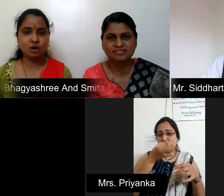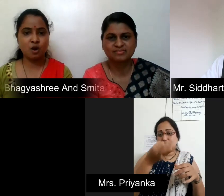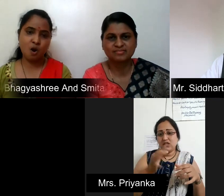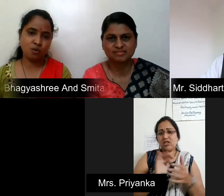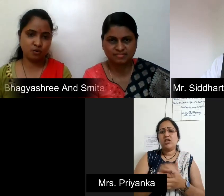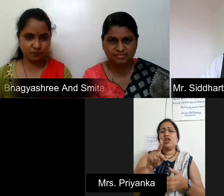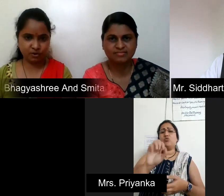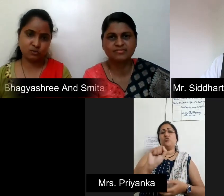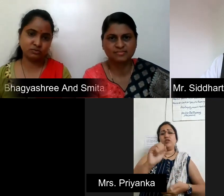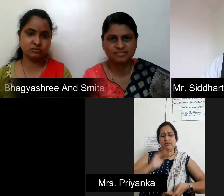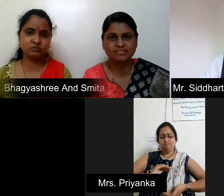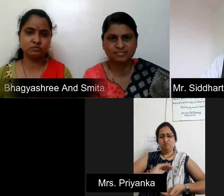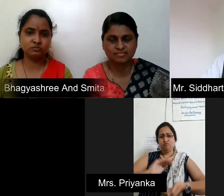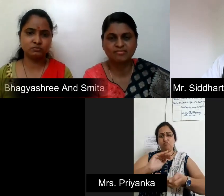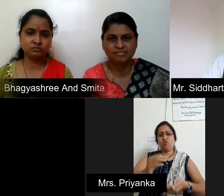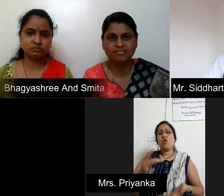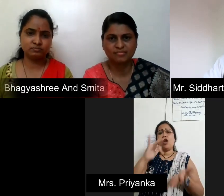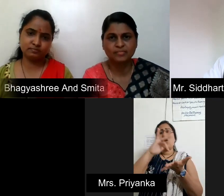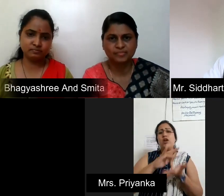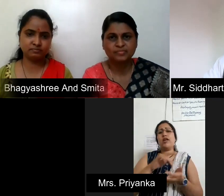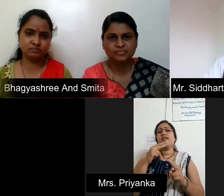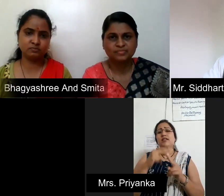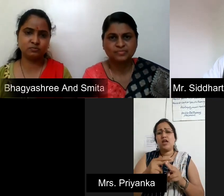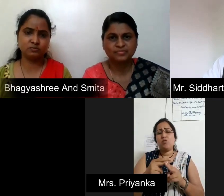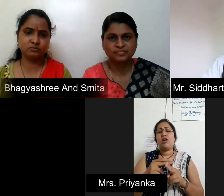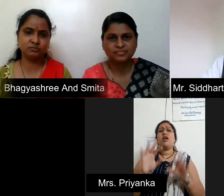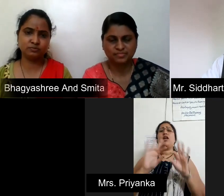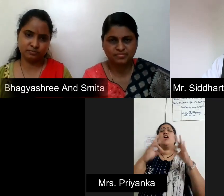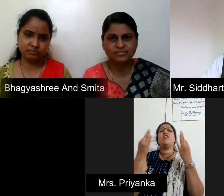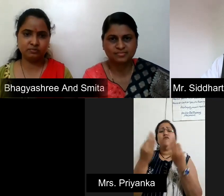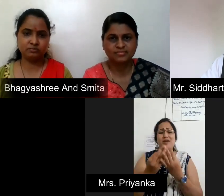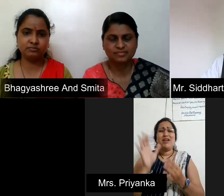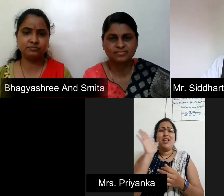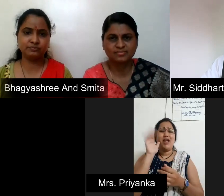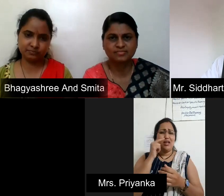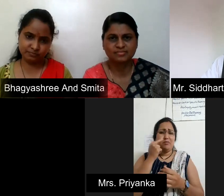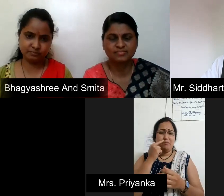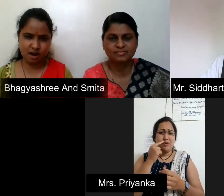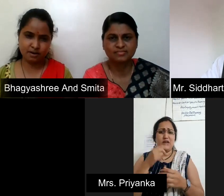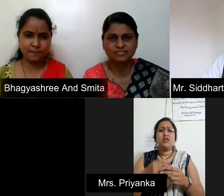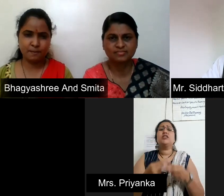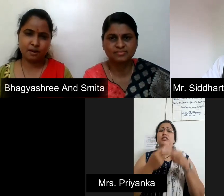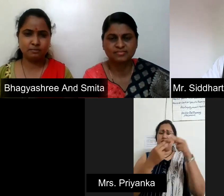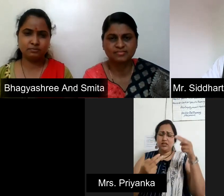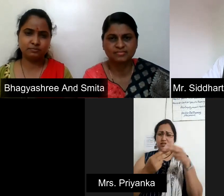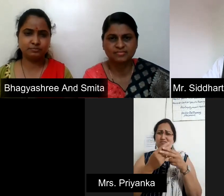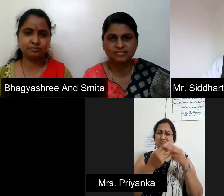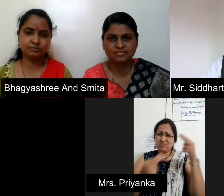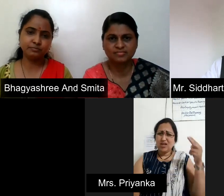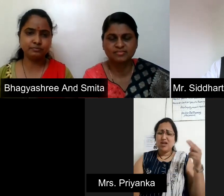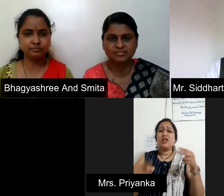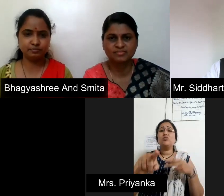हुआ, उनके, आप लोग के माता पिता के बारे में बताइए और भाग्यश्री की दिव्यांगता के बारे